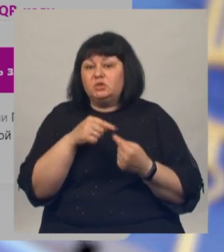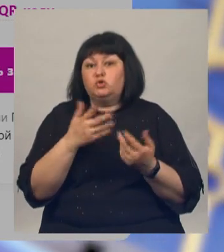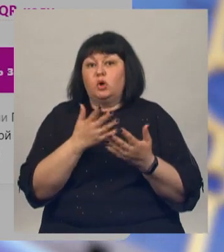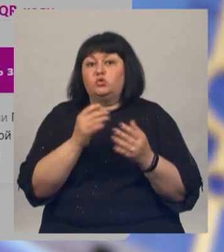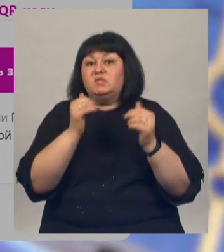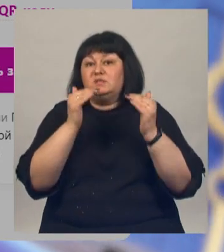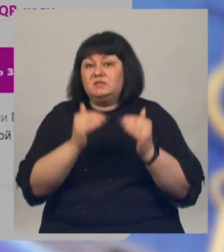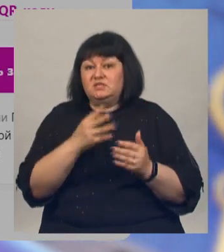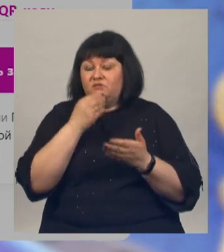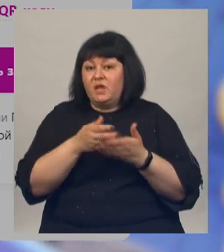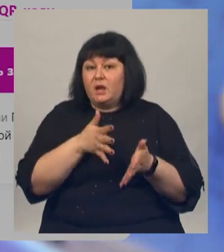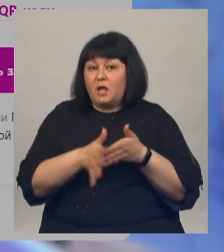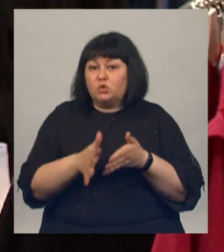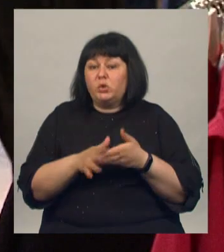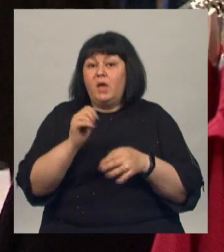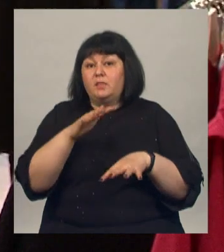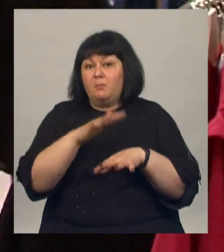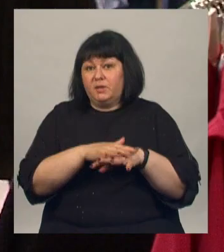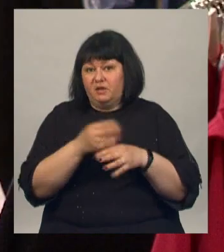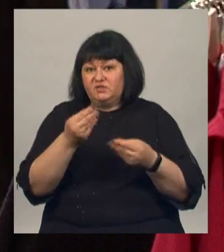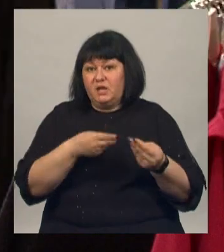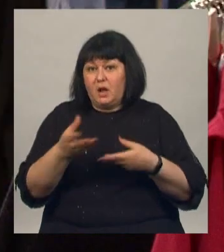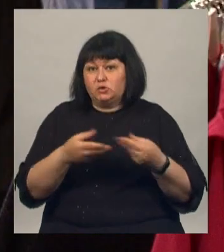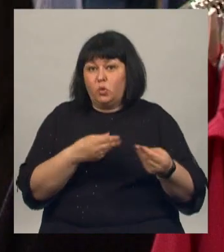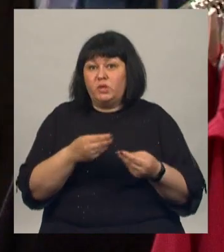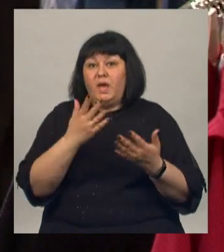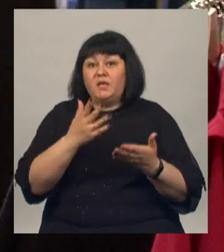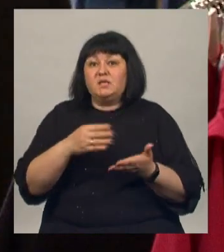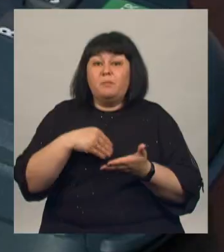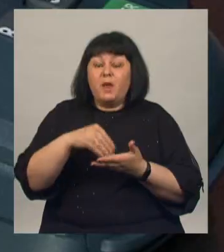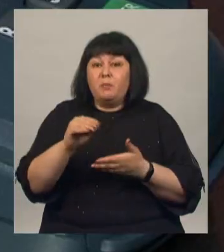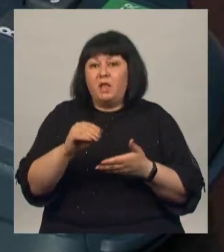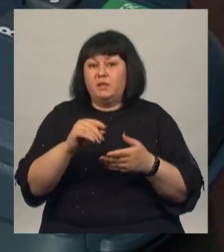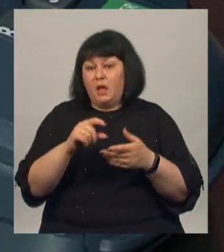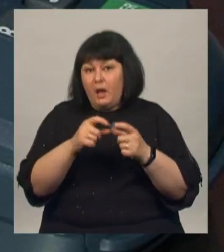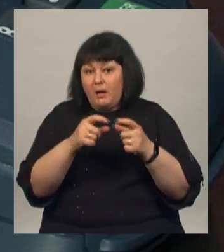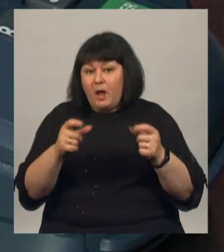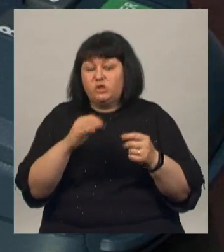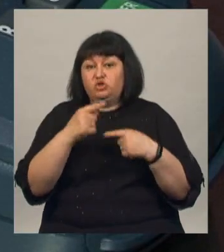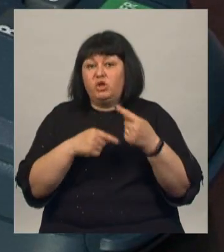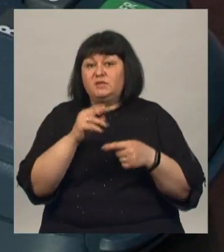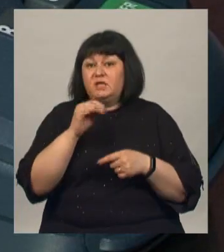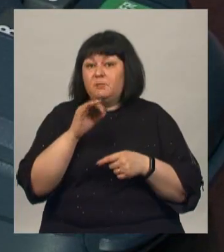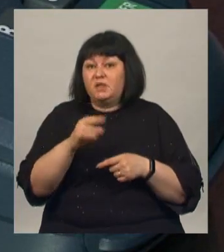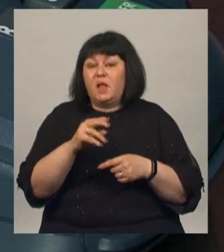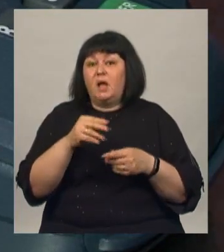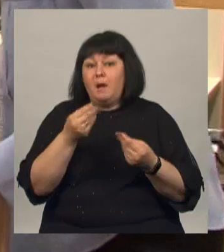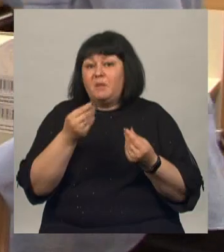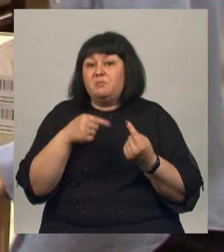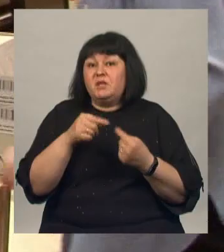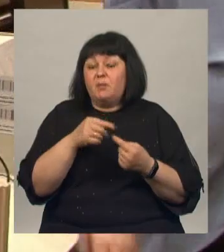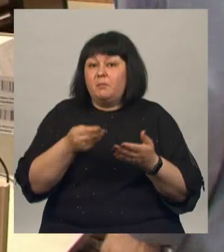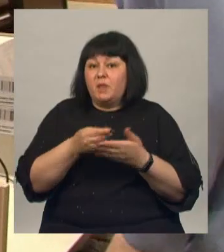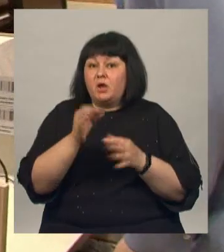снизить свои расходы на банковские услуги если при оплате картами через терминалы предпринимателям приходится платить комиссию то